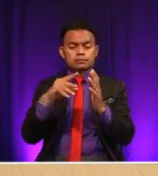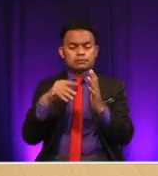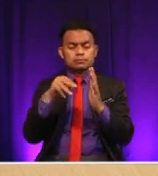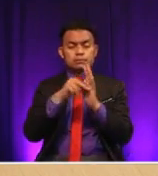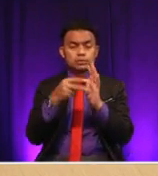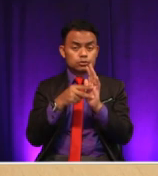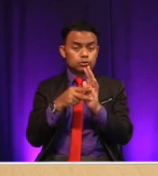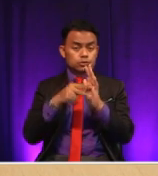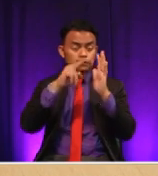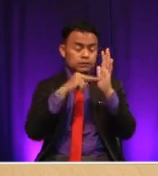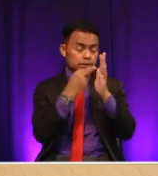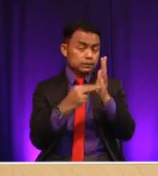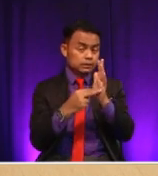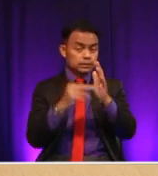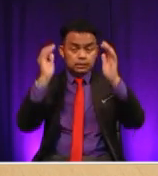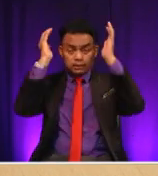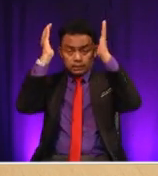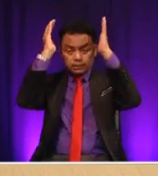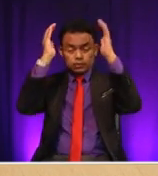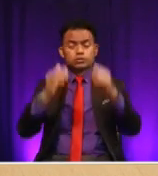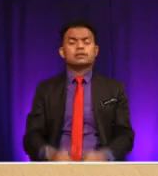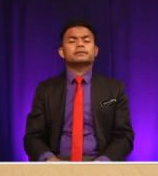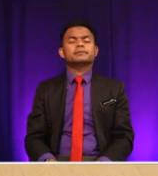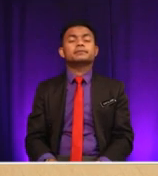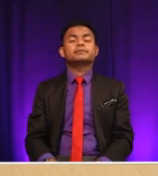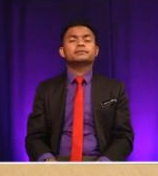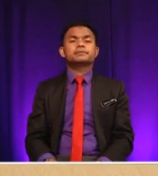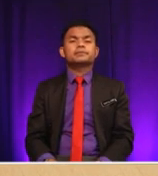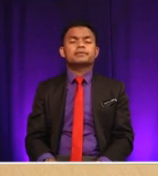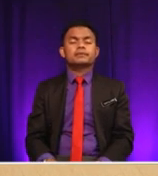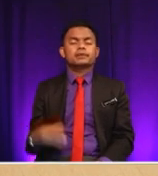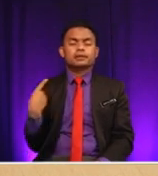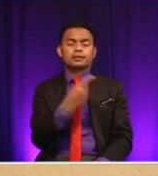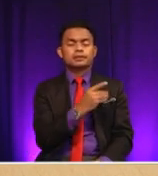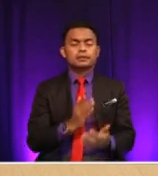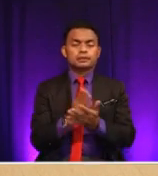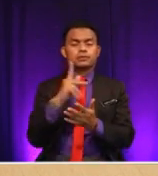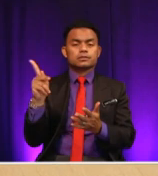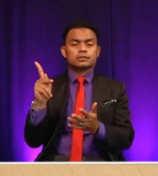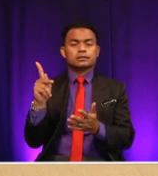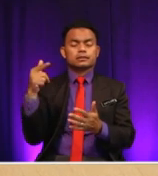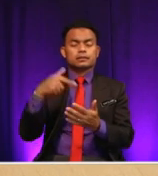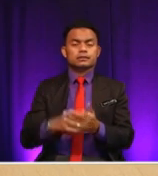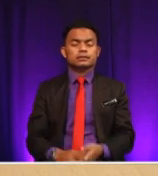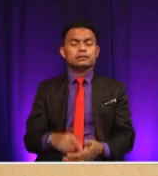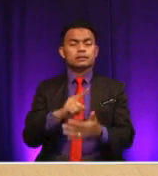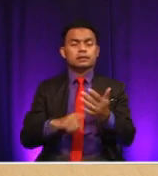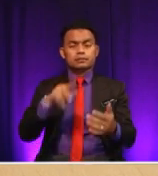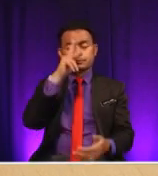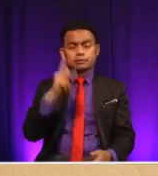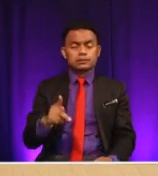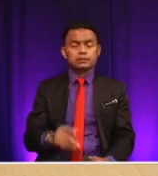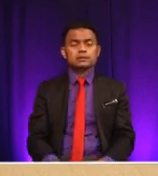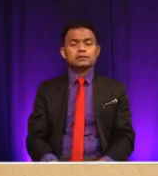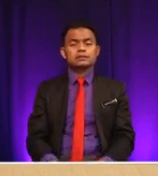memuji karya dan pengarangnya Oke kita teruskan lagi apakah kritikan Sanjungan